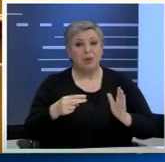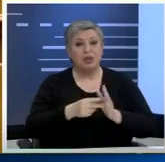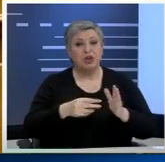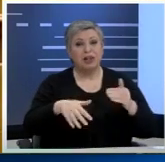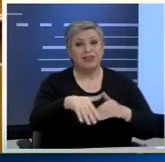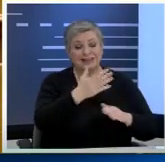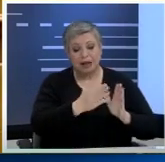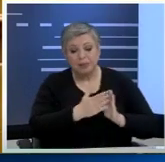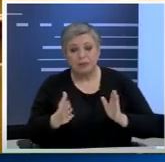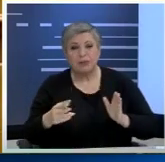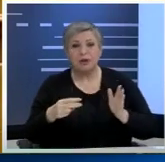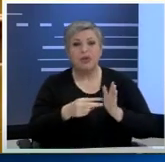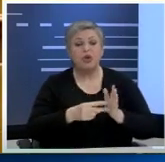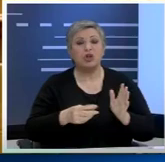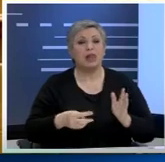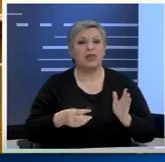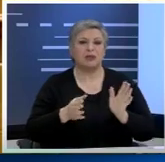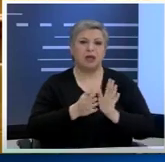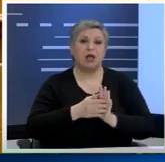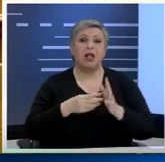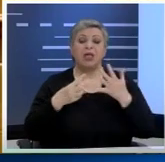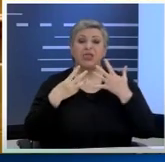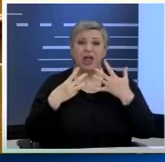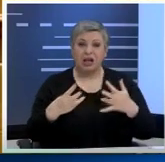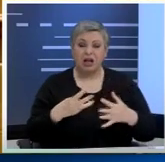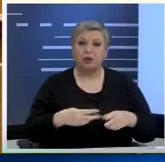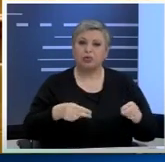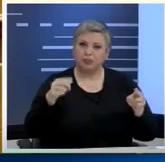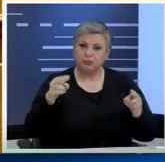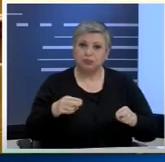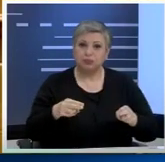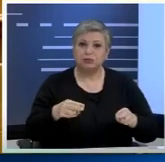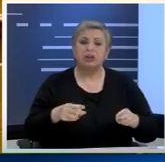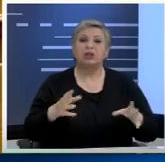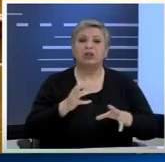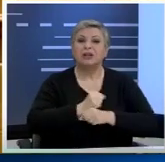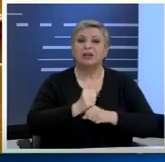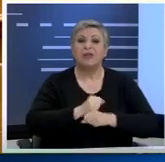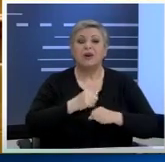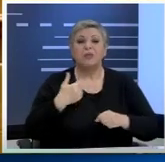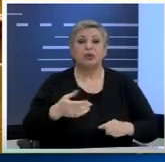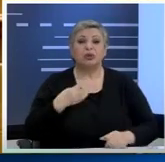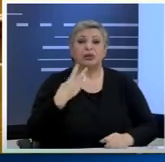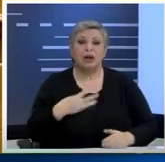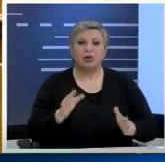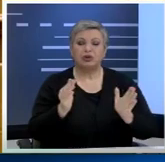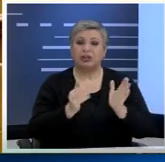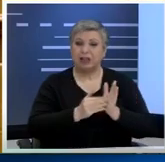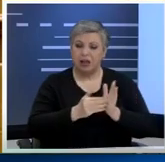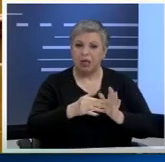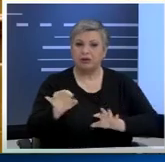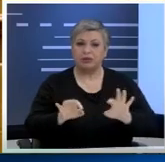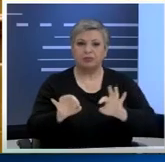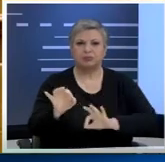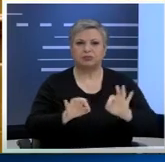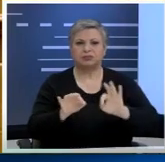Σεπτέμβριο του 2018, δημιουργώντας 315.000 νέες θέσεις εργασίας και